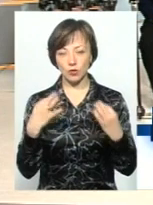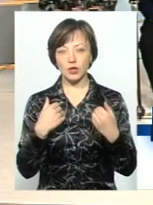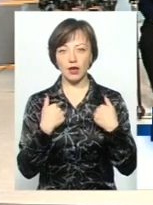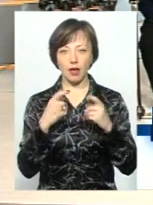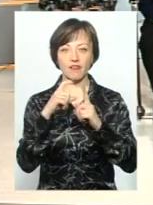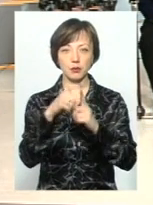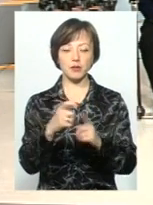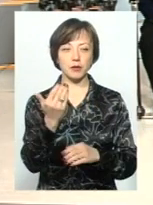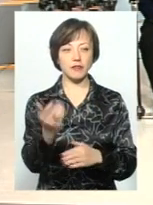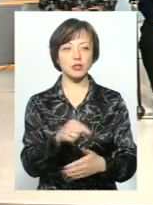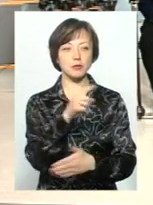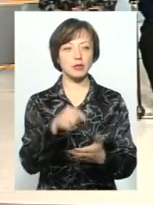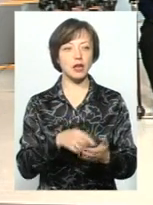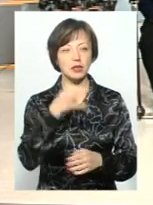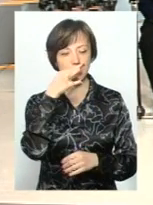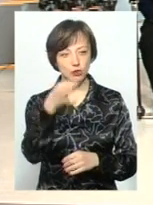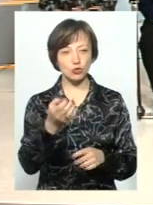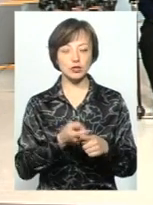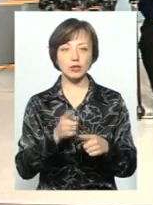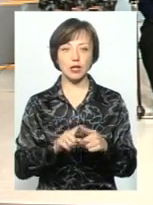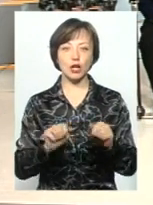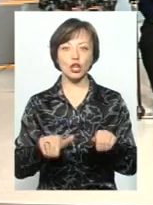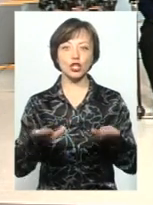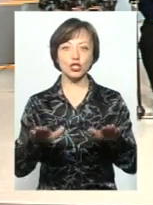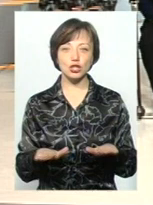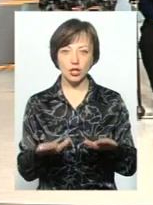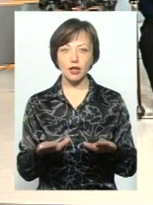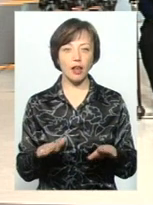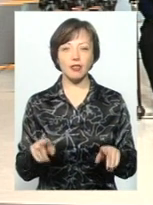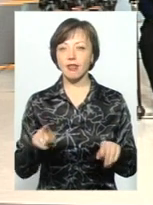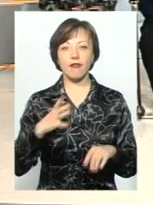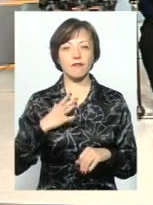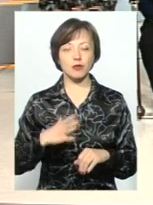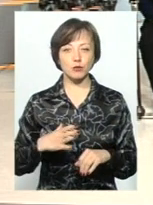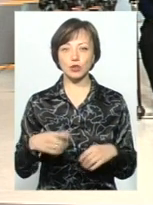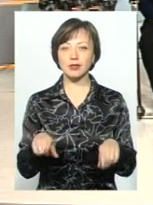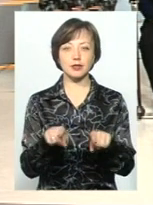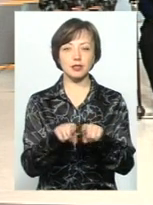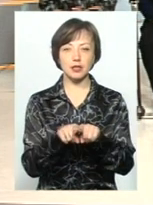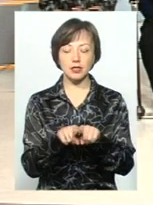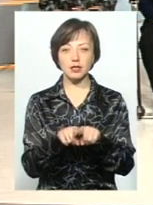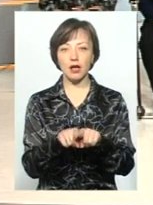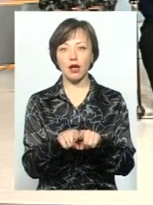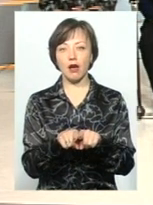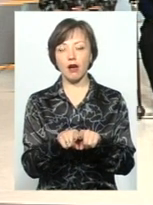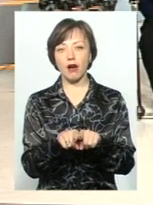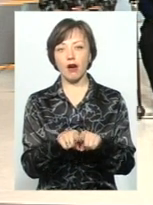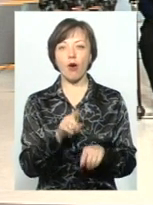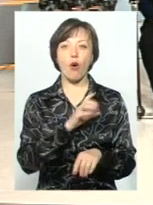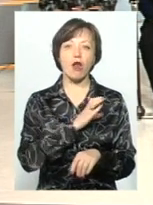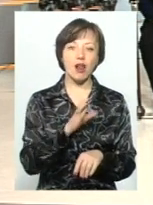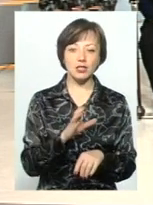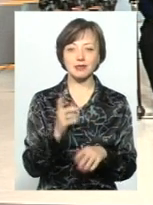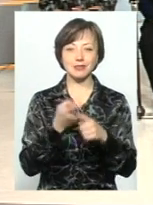питання і скажу вам те, що це рішення не стільки вимушене, не стільки олігархічне, скільки